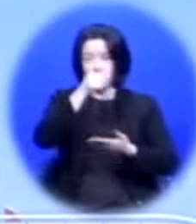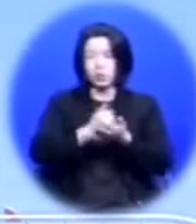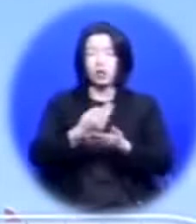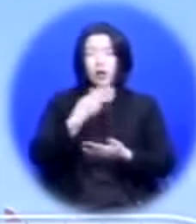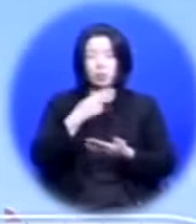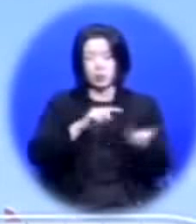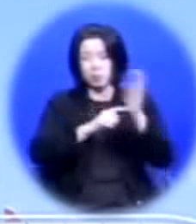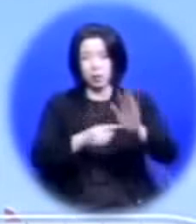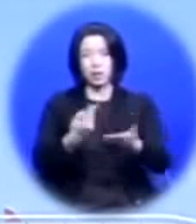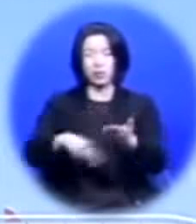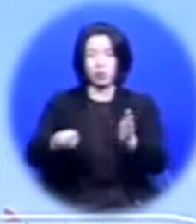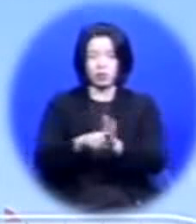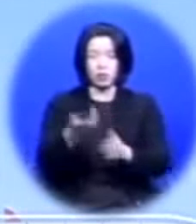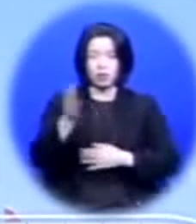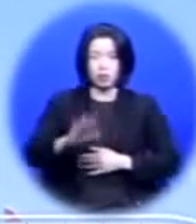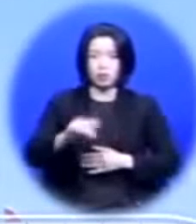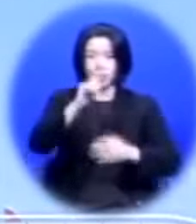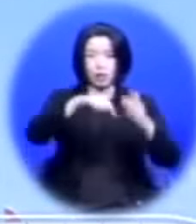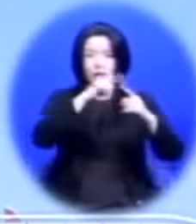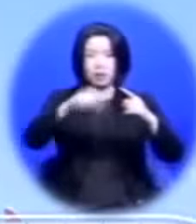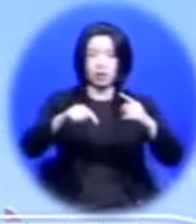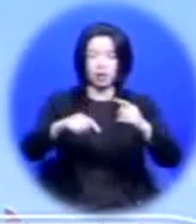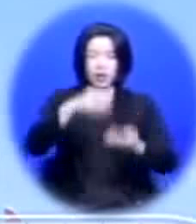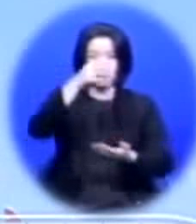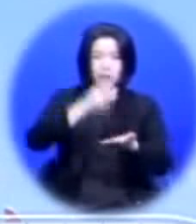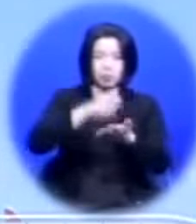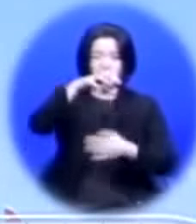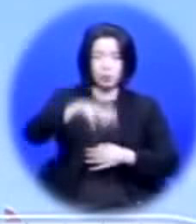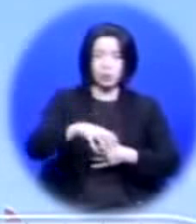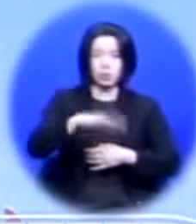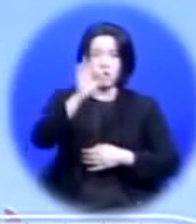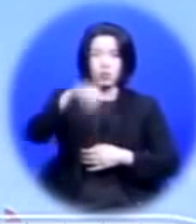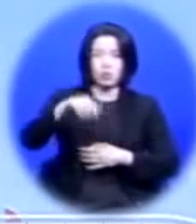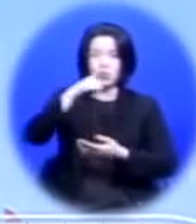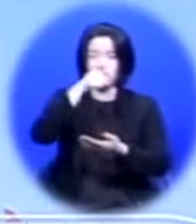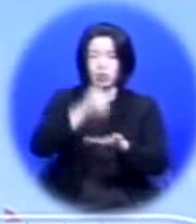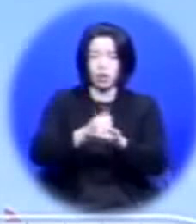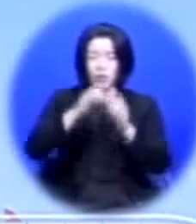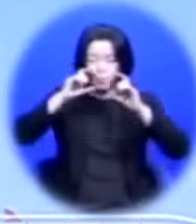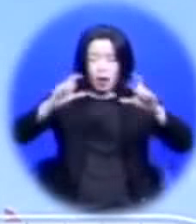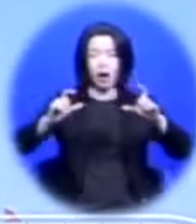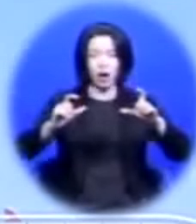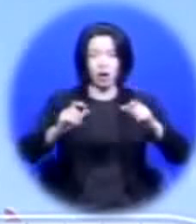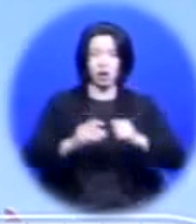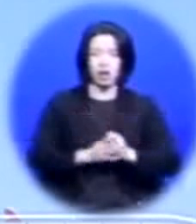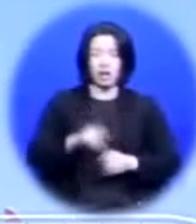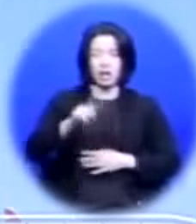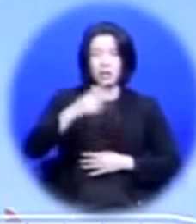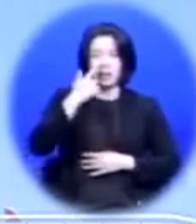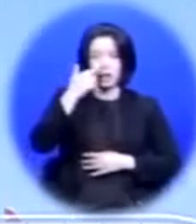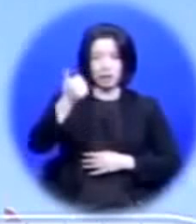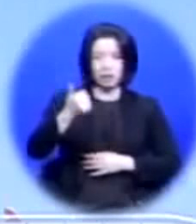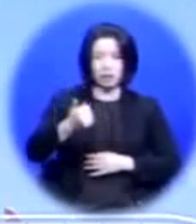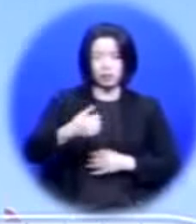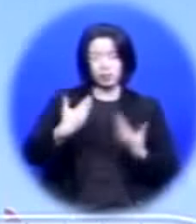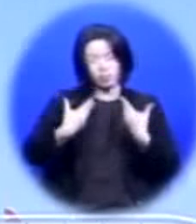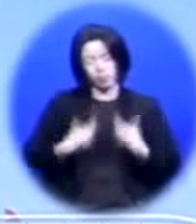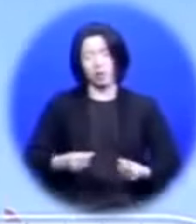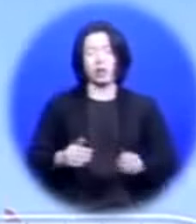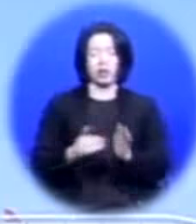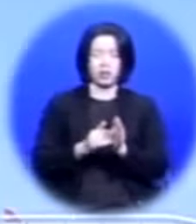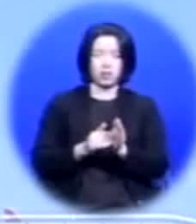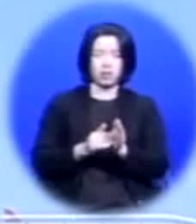그런데 대법원에서 유죄 확정 판결이났습니다이 아들은 절망해